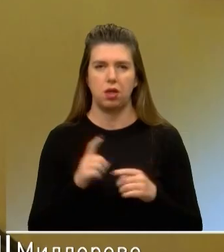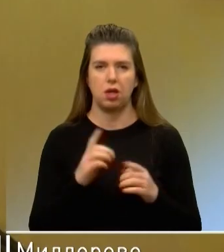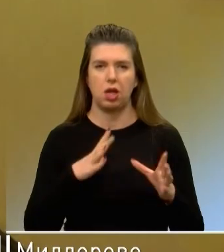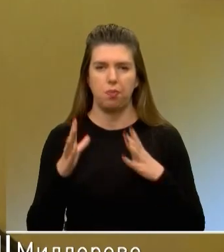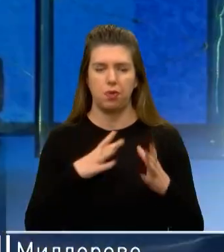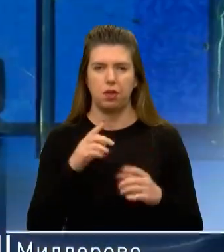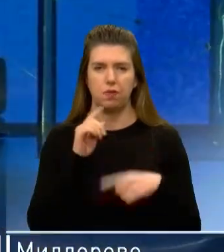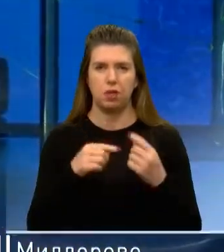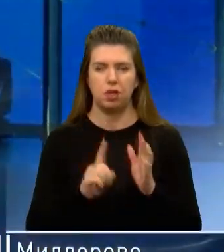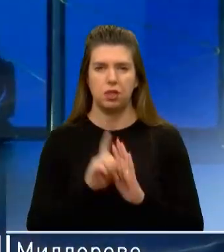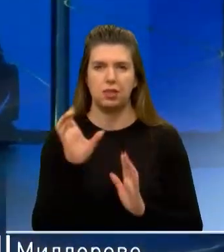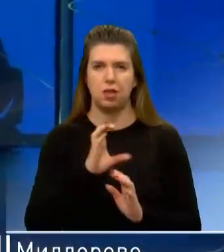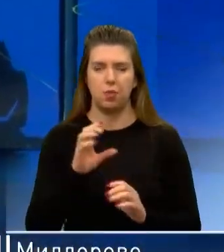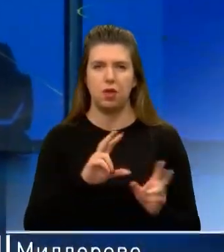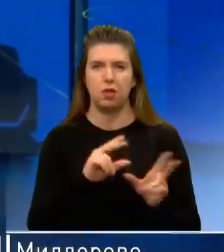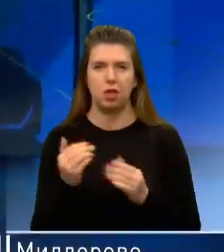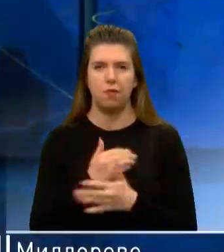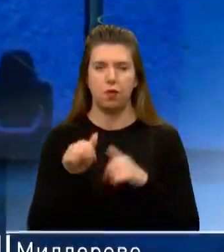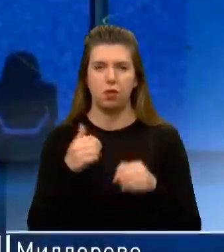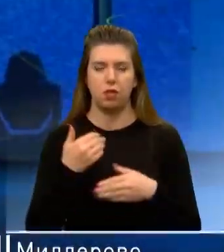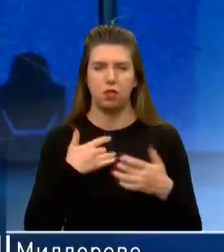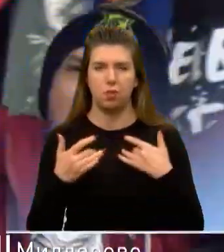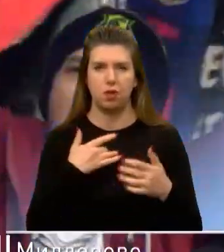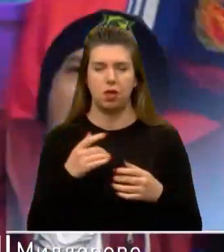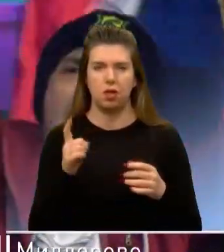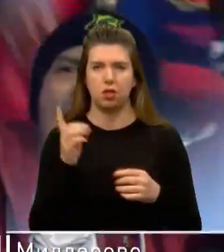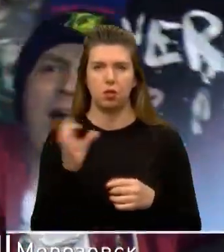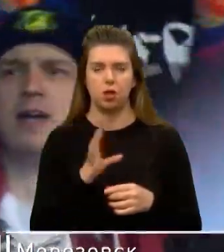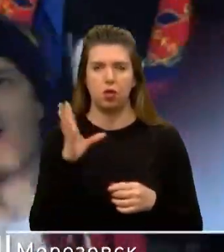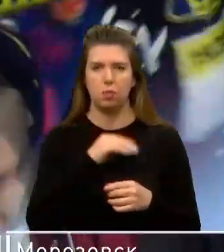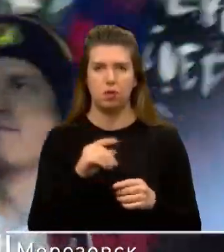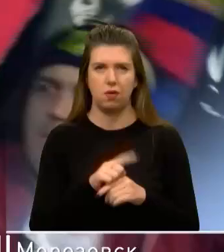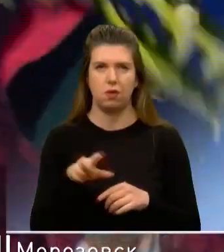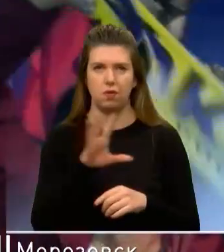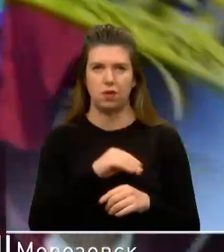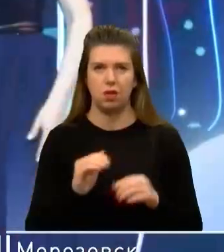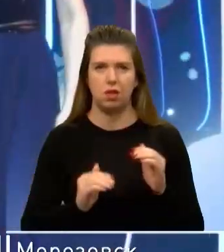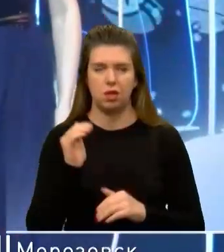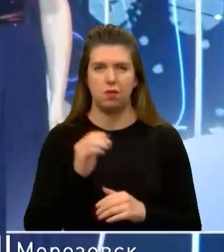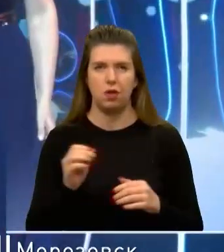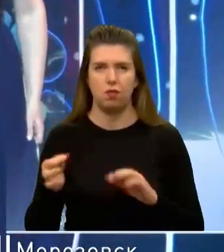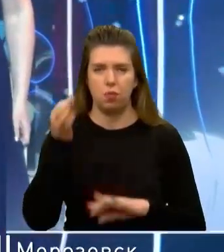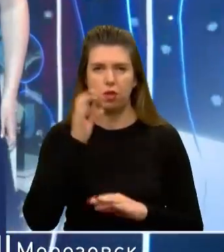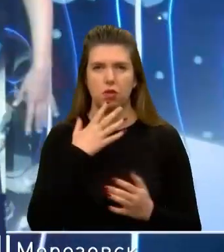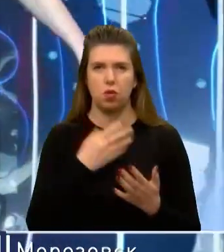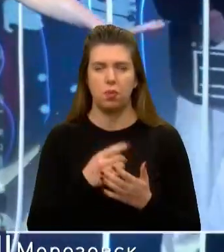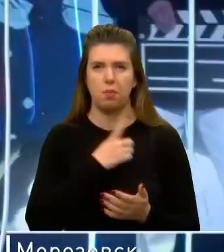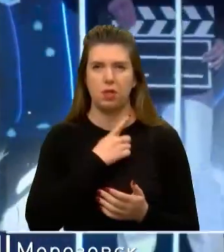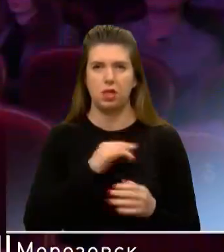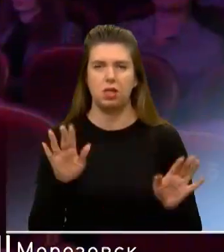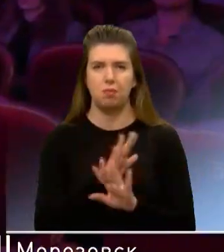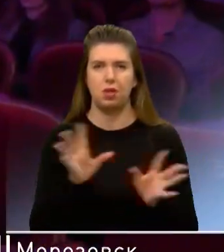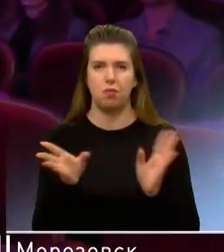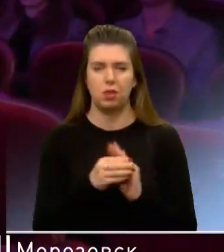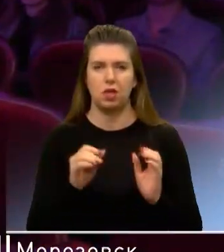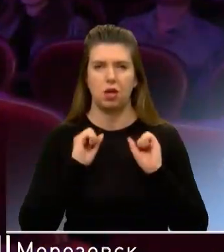начиная там с сентября как и счастье новогодний спектакль мимолёт у в Асе детства Вспомнить о собственных мечтах и спеть